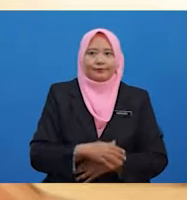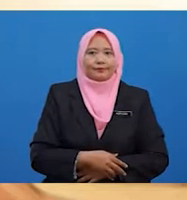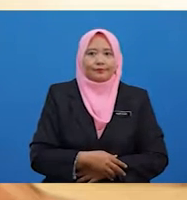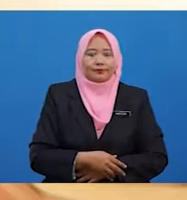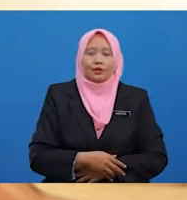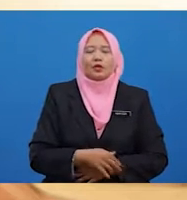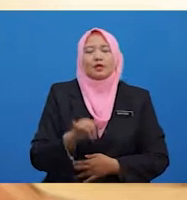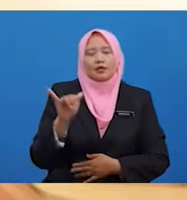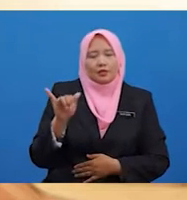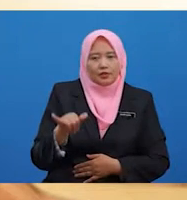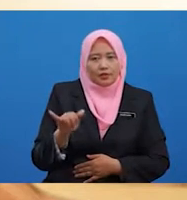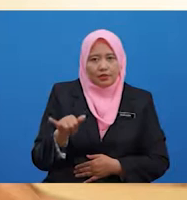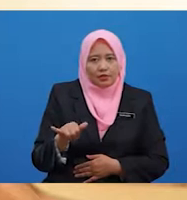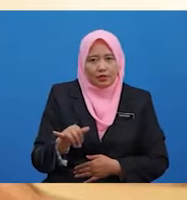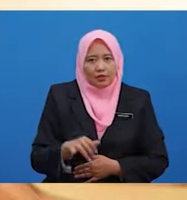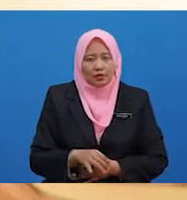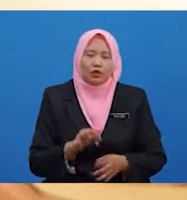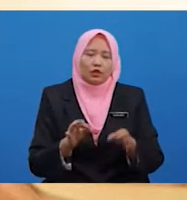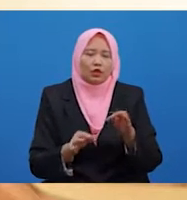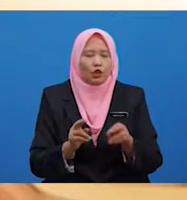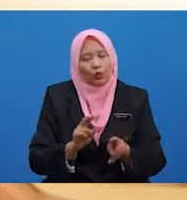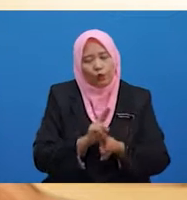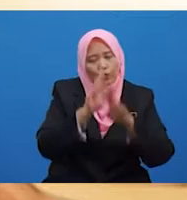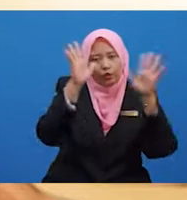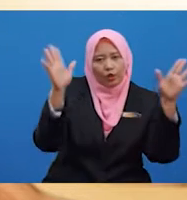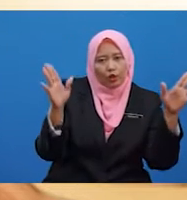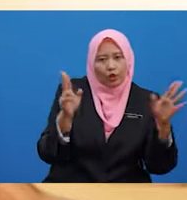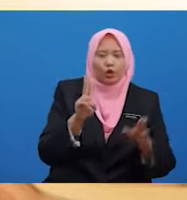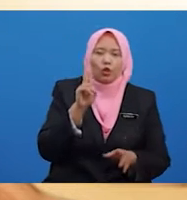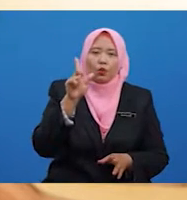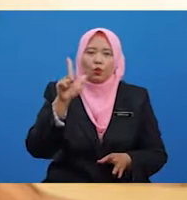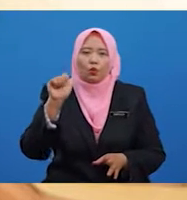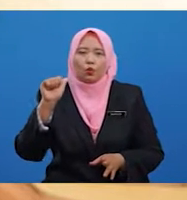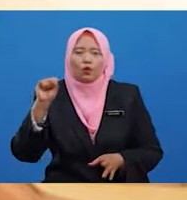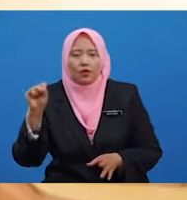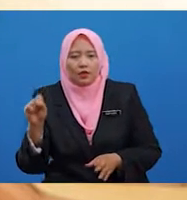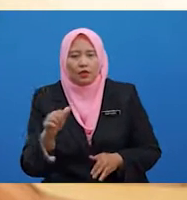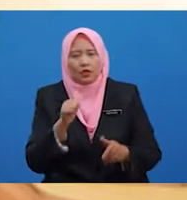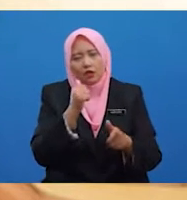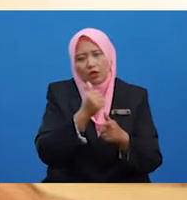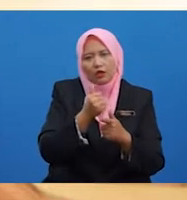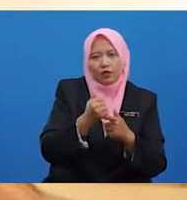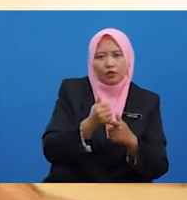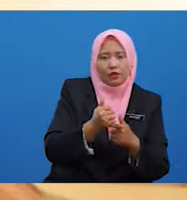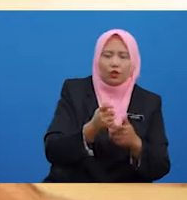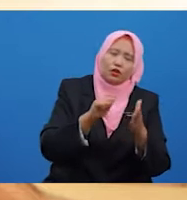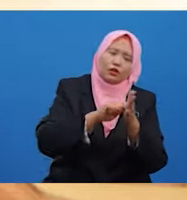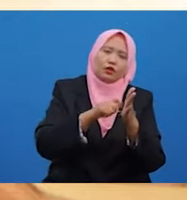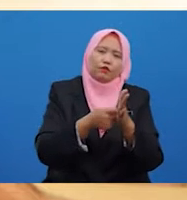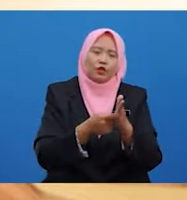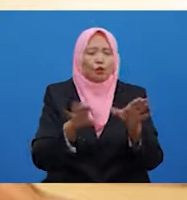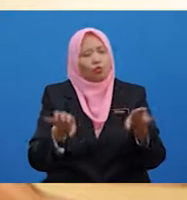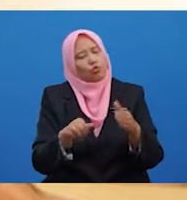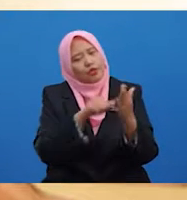Ya, sama ada soalan berbunyi huraikan, ulaskan atau tafsirkan atau buat analisis, semuanya sama